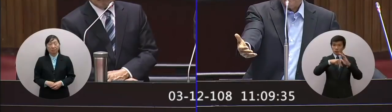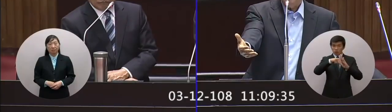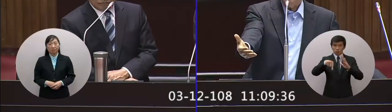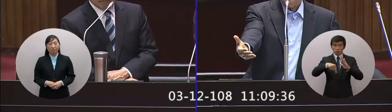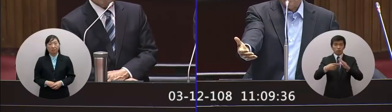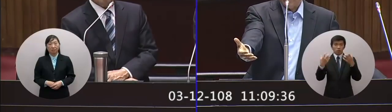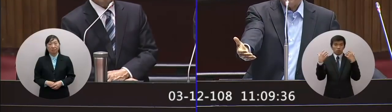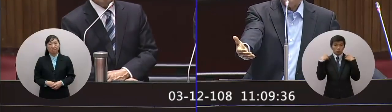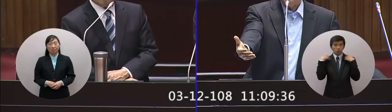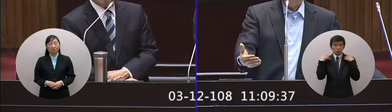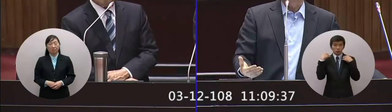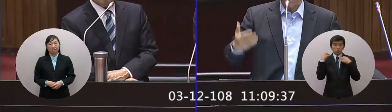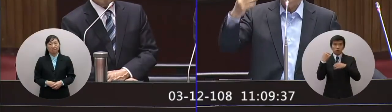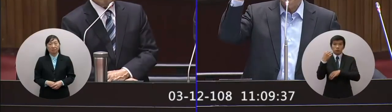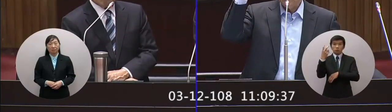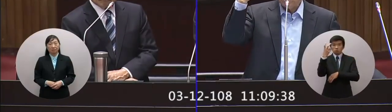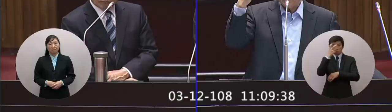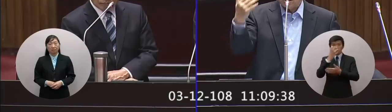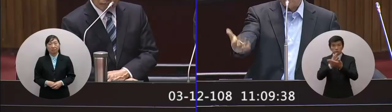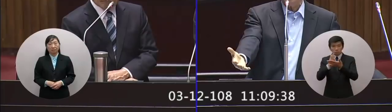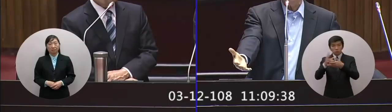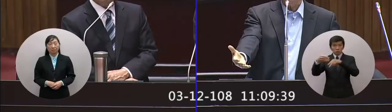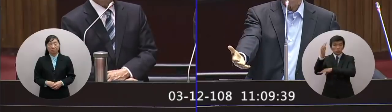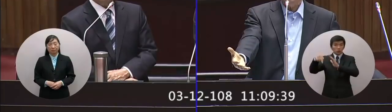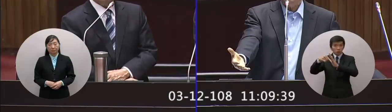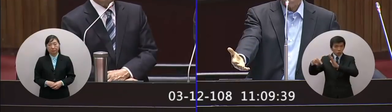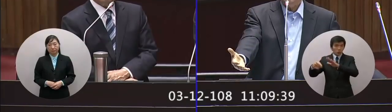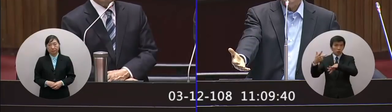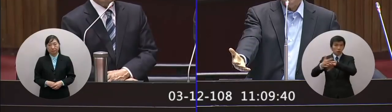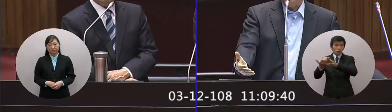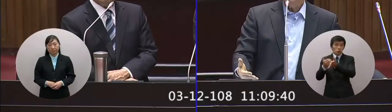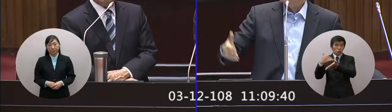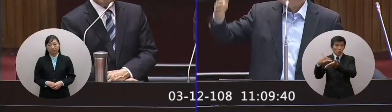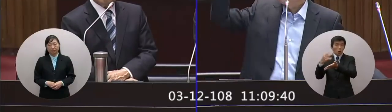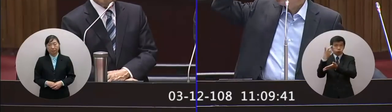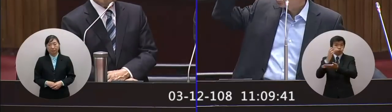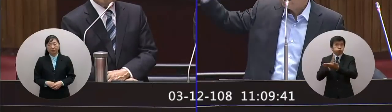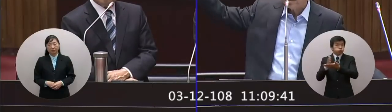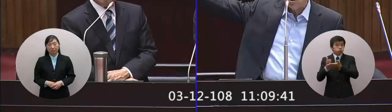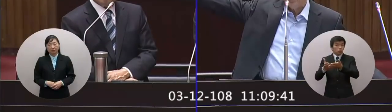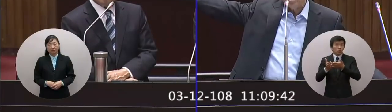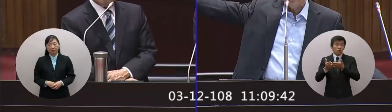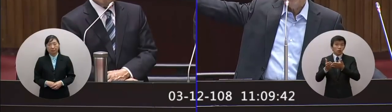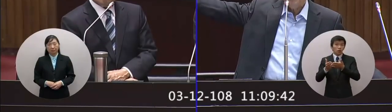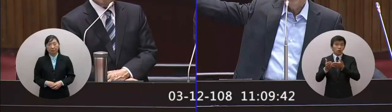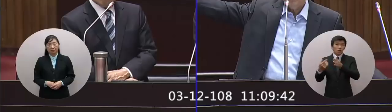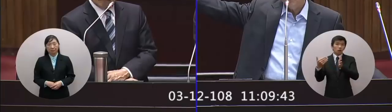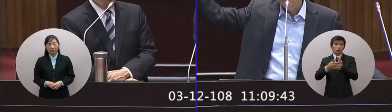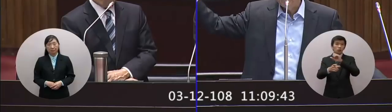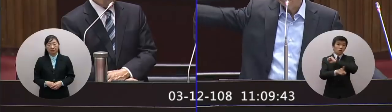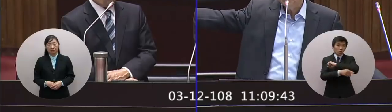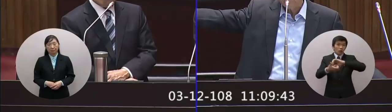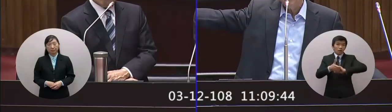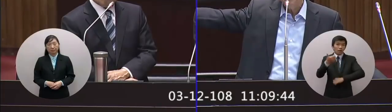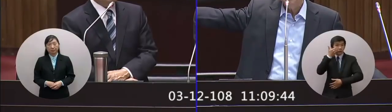督行政院，审行政院的科技预算，我们既然谁在做决定，